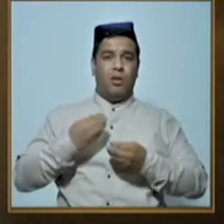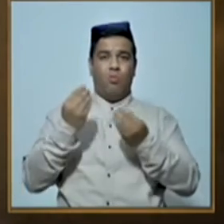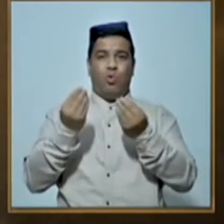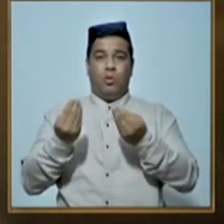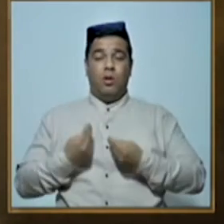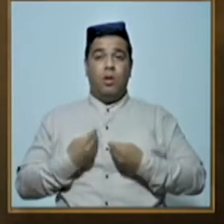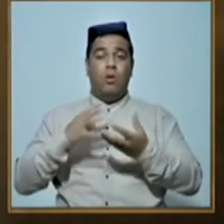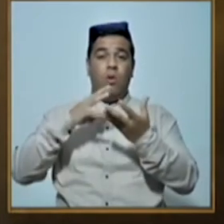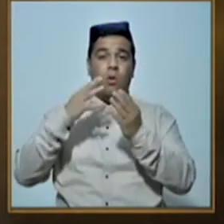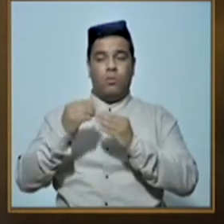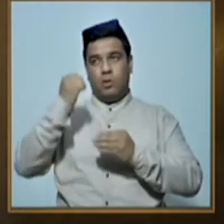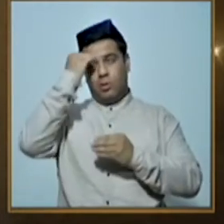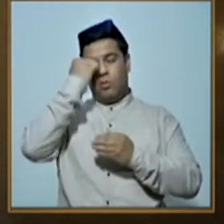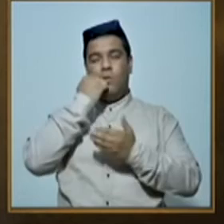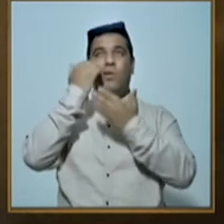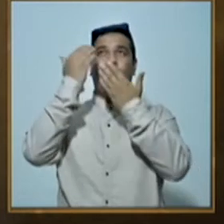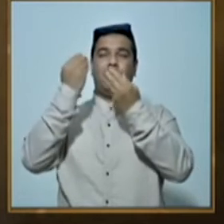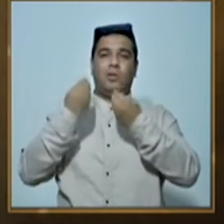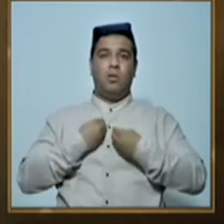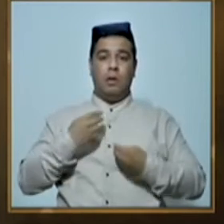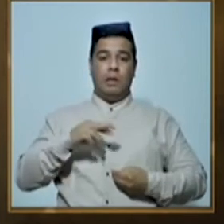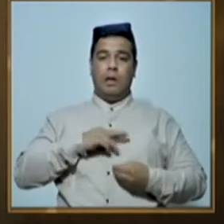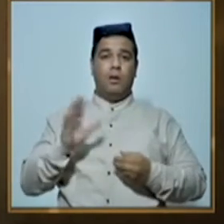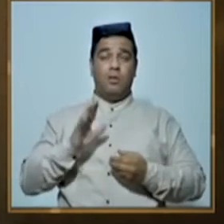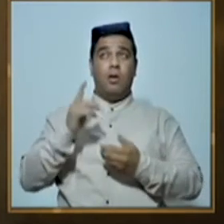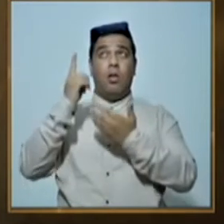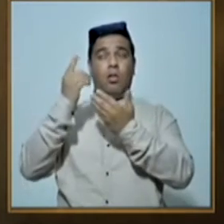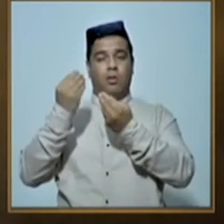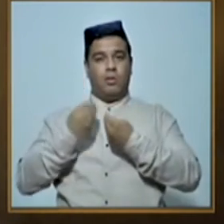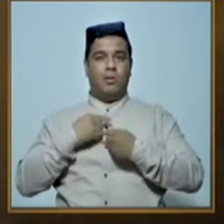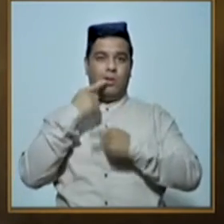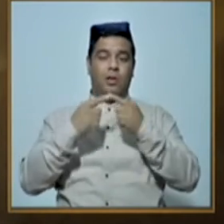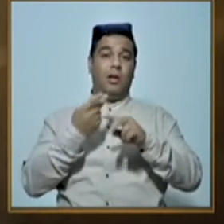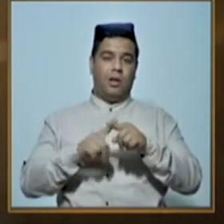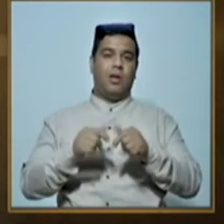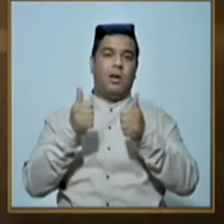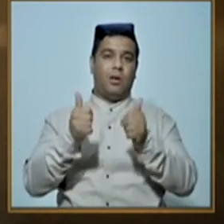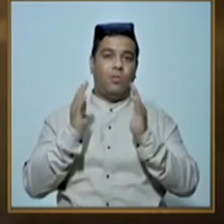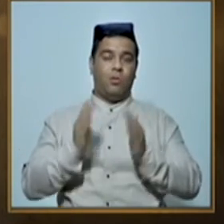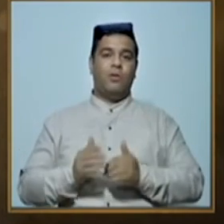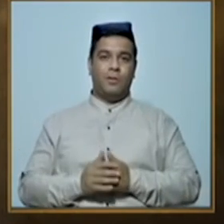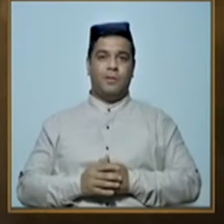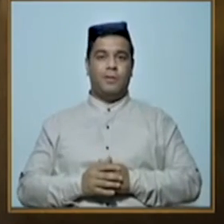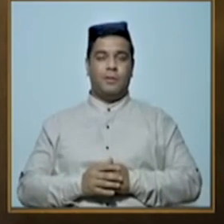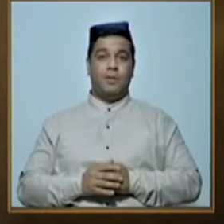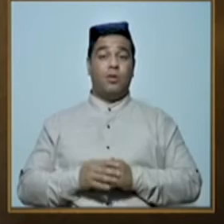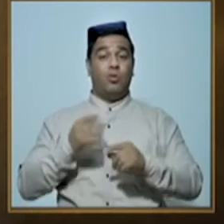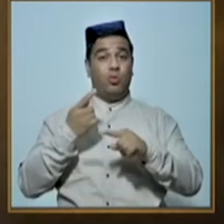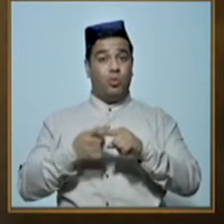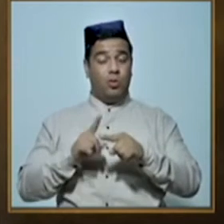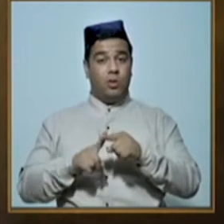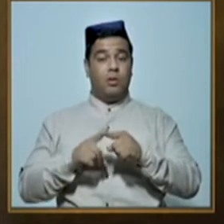kuch-quvvatni berdi, Allohni o'ziga shukr desin, man demasin. Ana shunda yaxshi bo'ladi. Ana